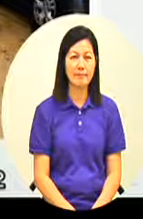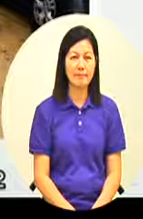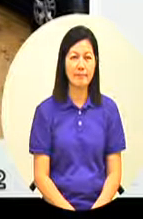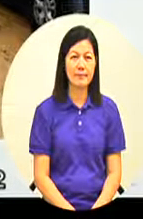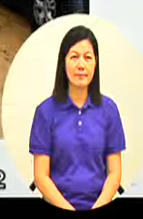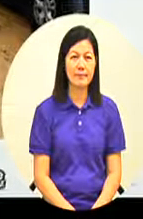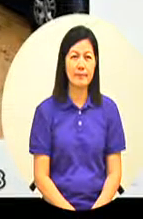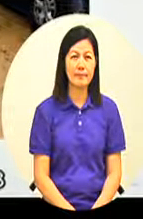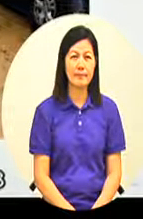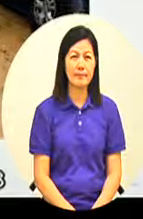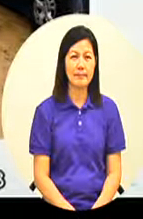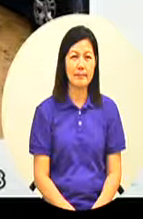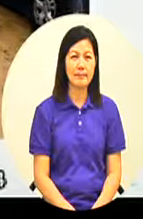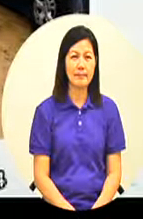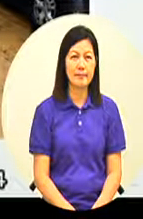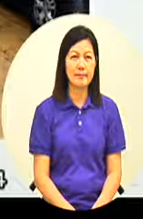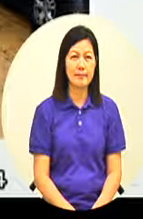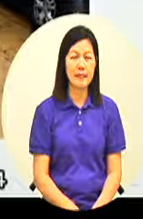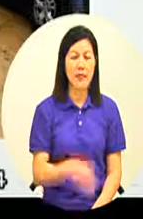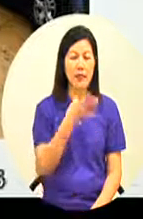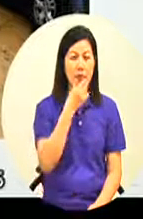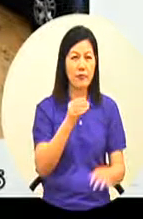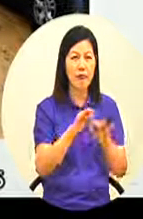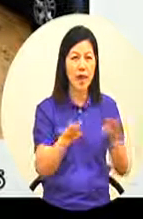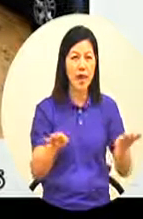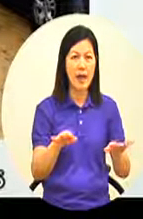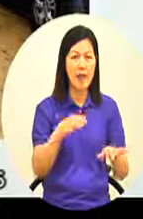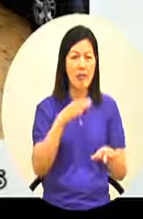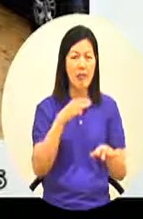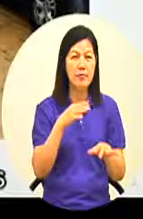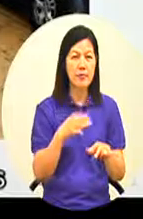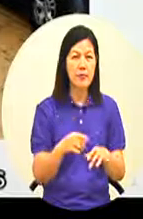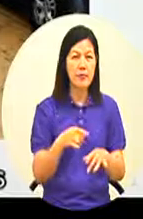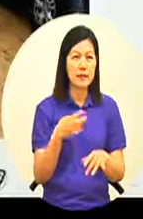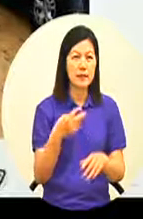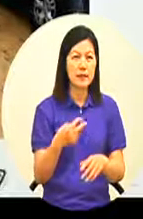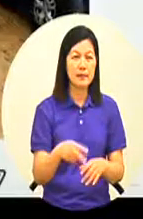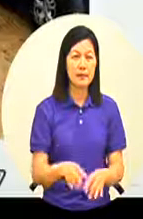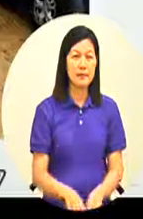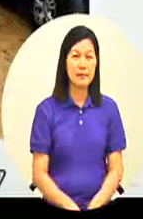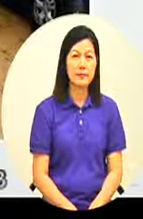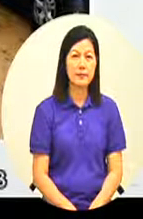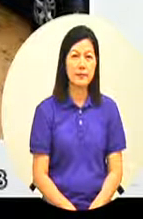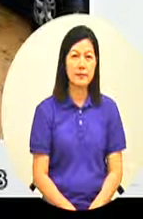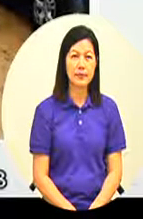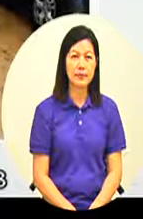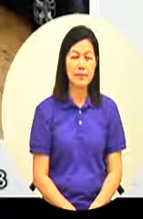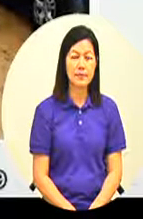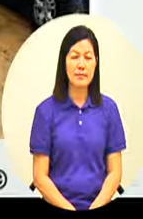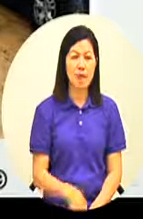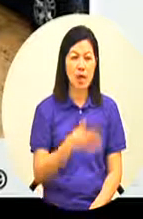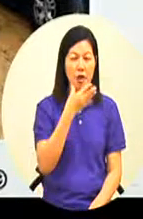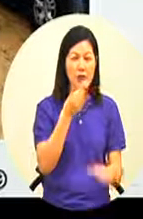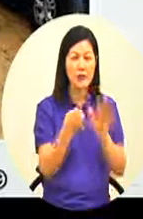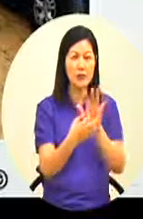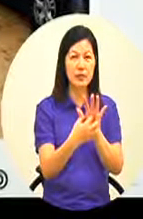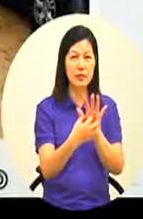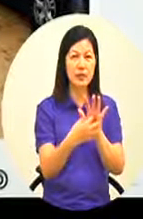就是福安、福林、福 就是这个福治的一